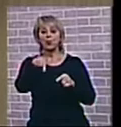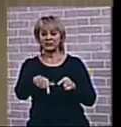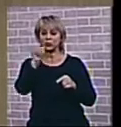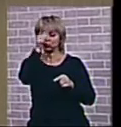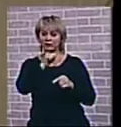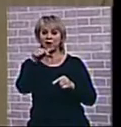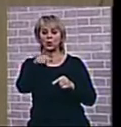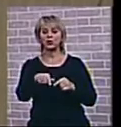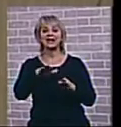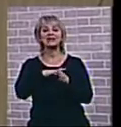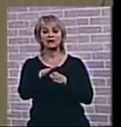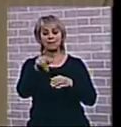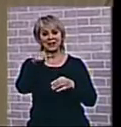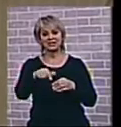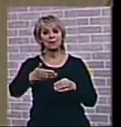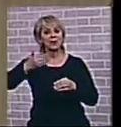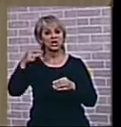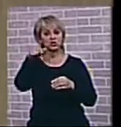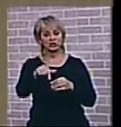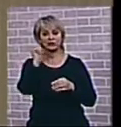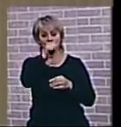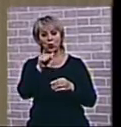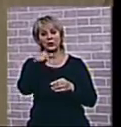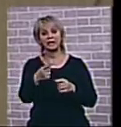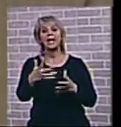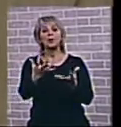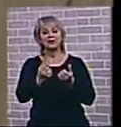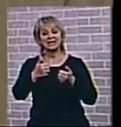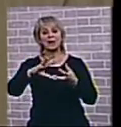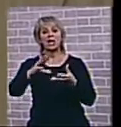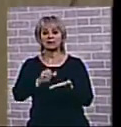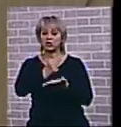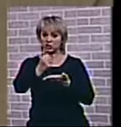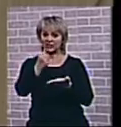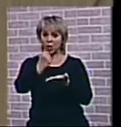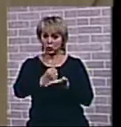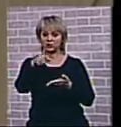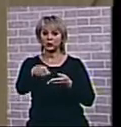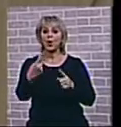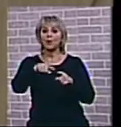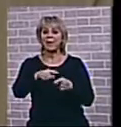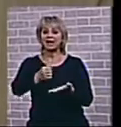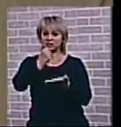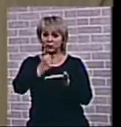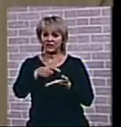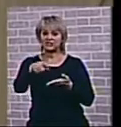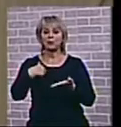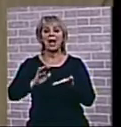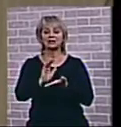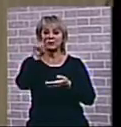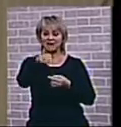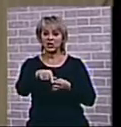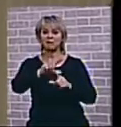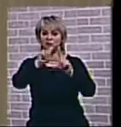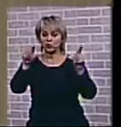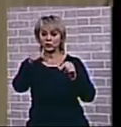текущего года и выполнения прошедшего года. И принимаем резолюцию. И по этим резолюциям мы направляем их